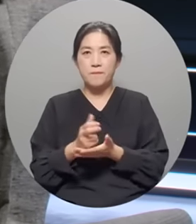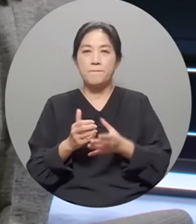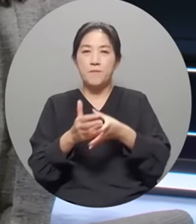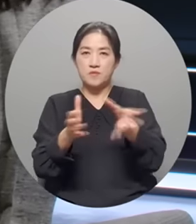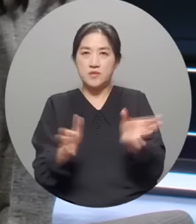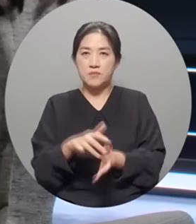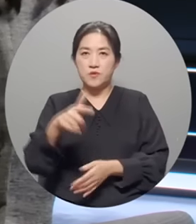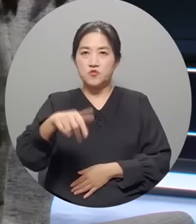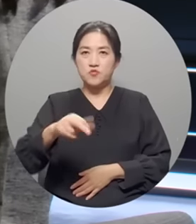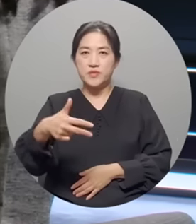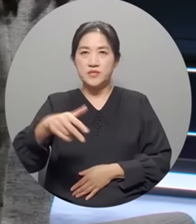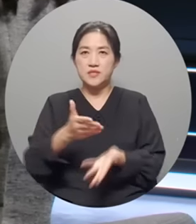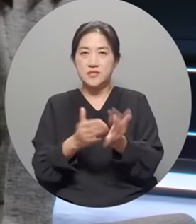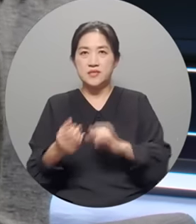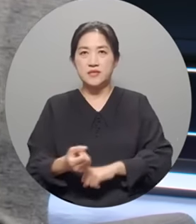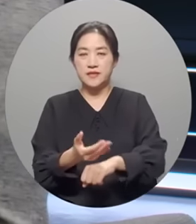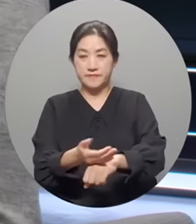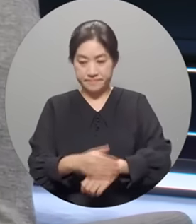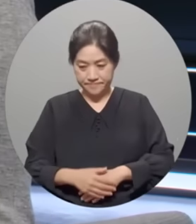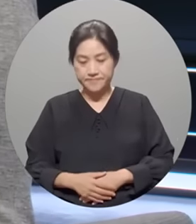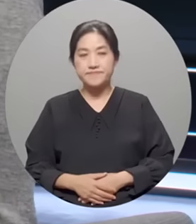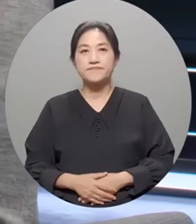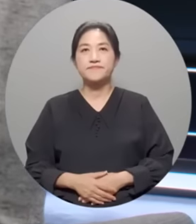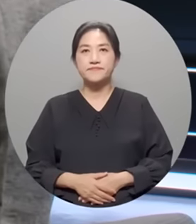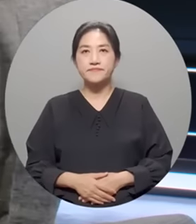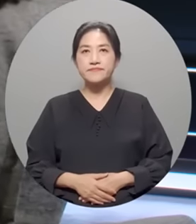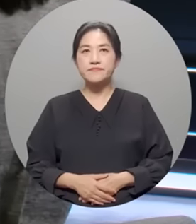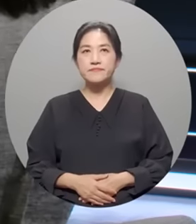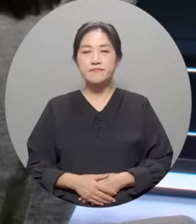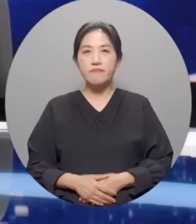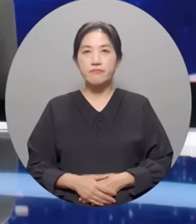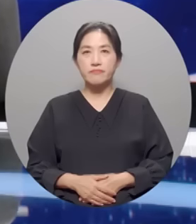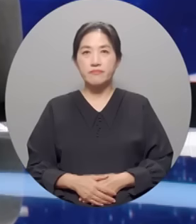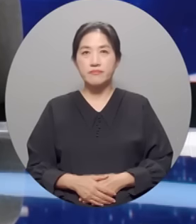지금까지 법조팀 구민지 기자였습니다. 잘 들었습니다.